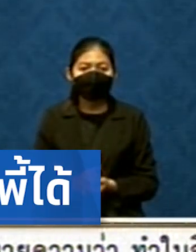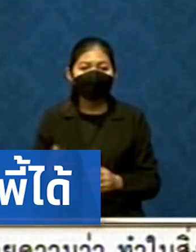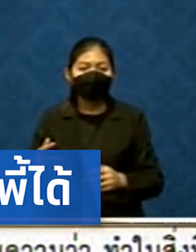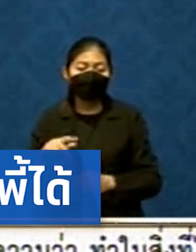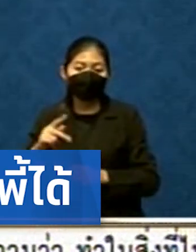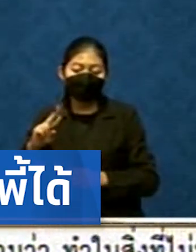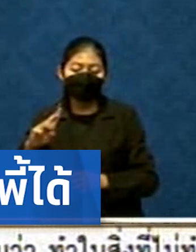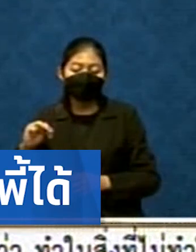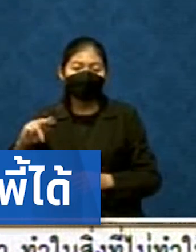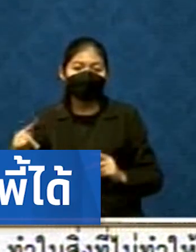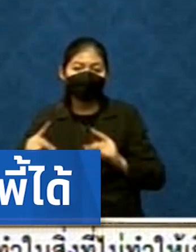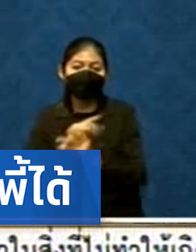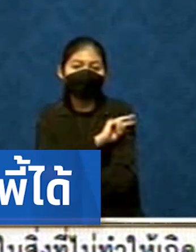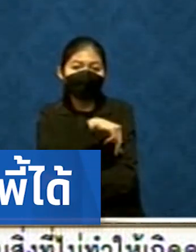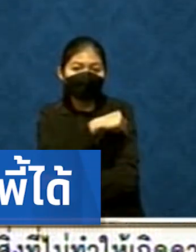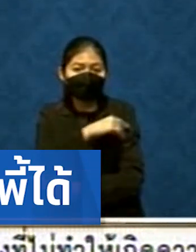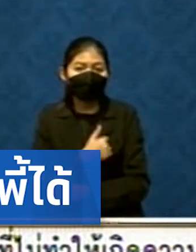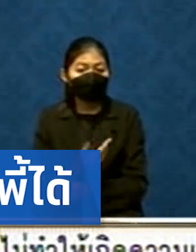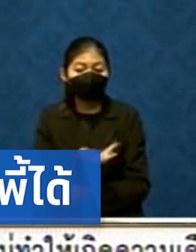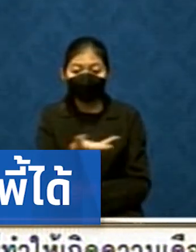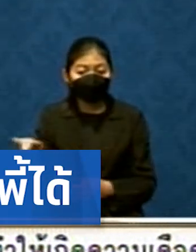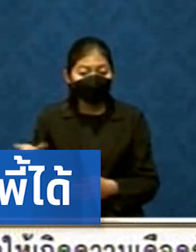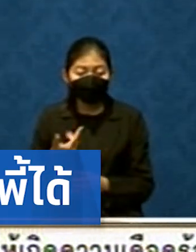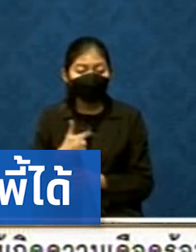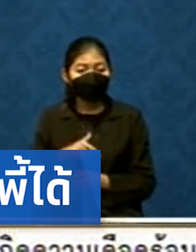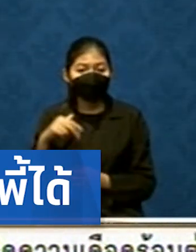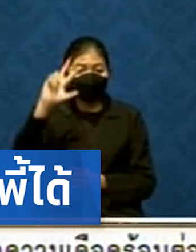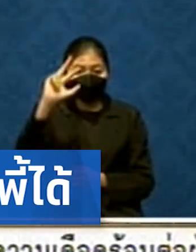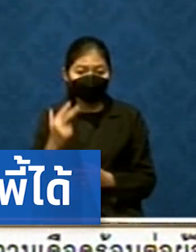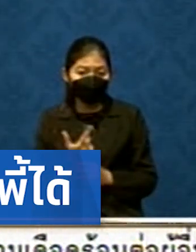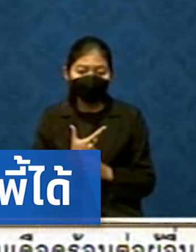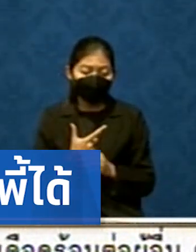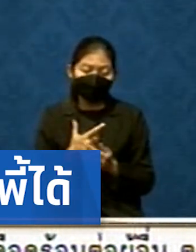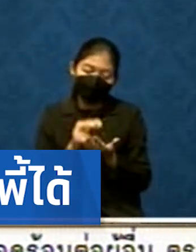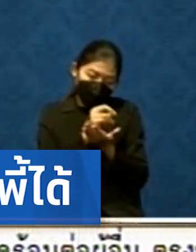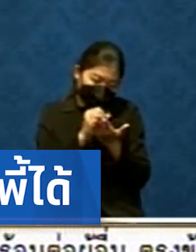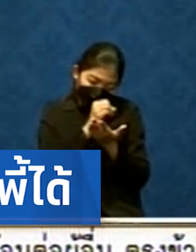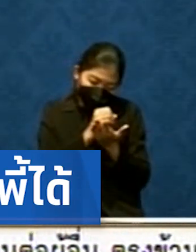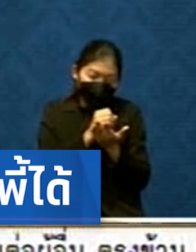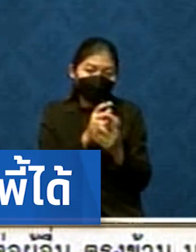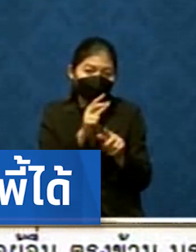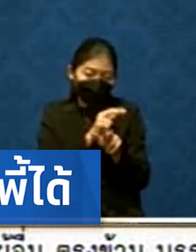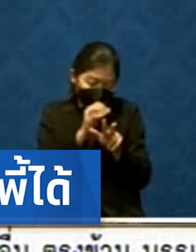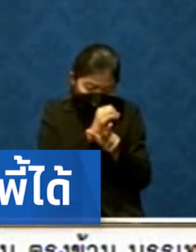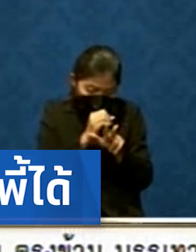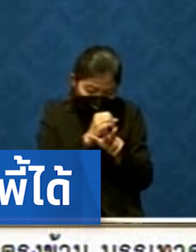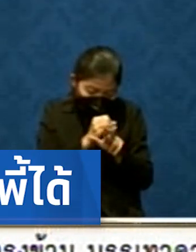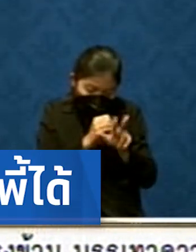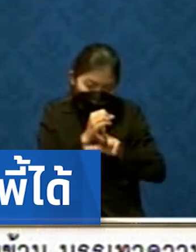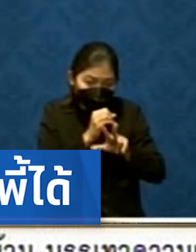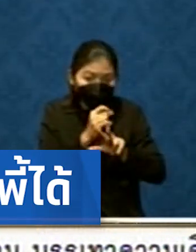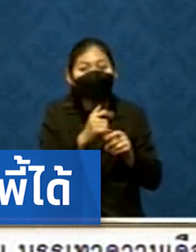สาธารณสุขนะคะได้กล่าวว่าเราสามารถพีกัญชากันได้อย่างสบายเลยตรงนี้ค่ะเป็นข้อความเท็จจริงอย่าง